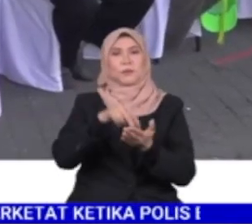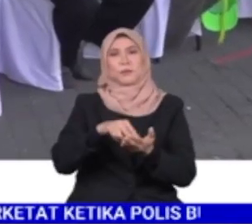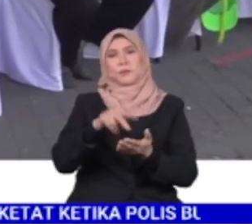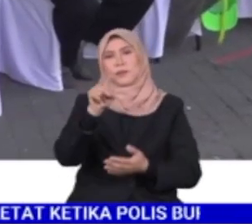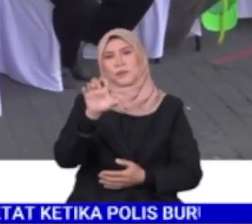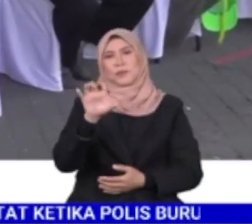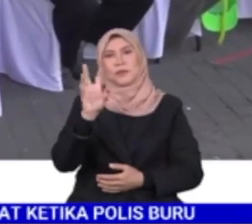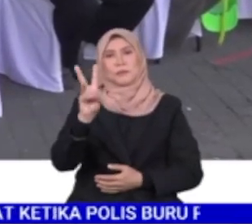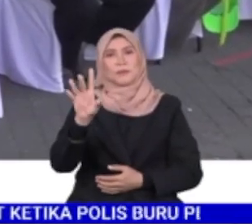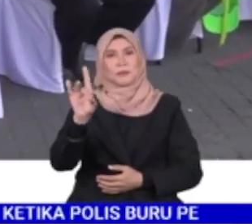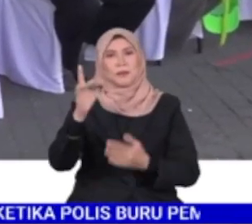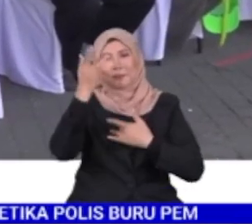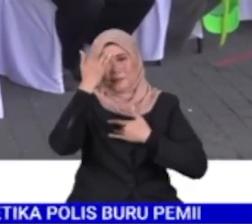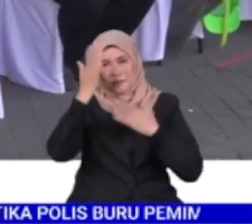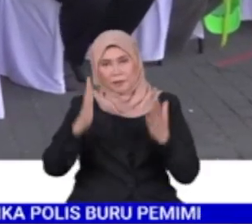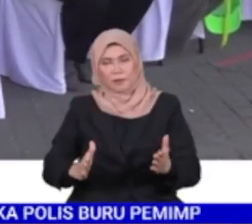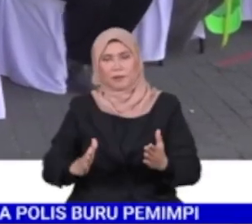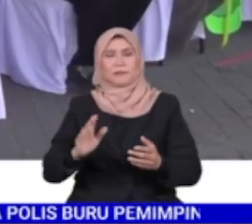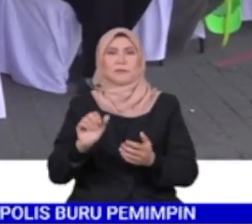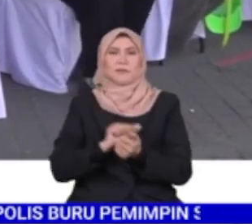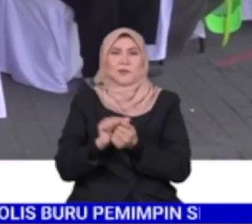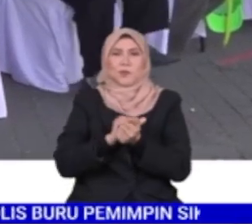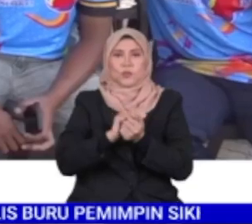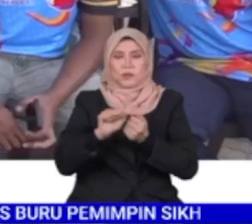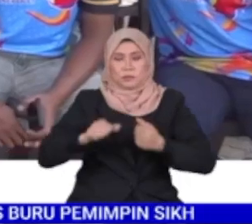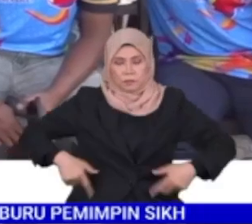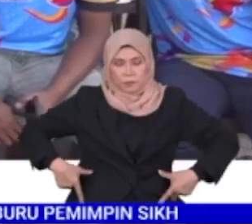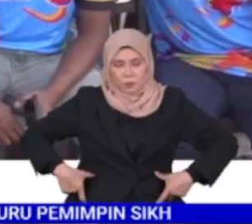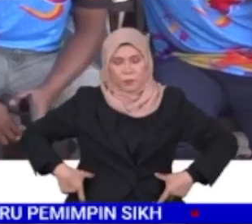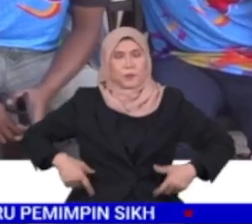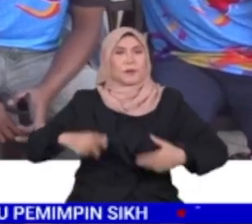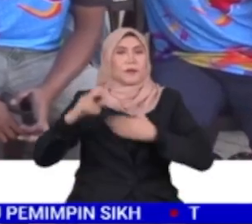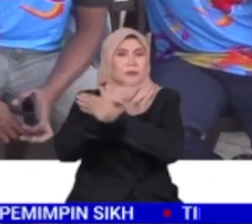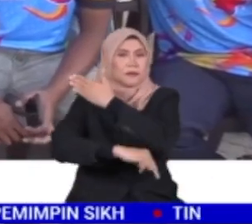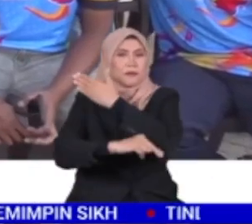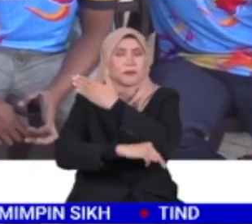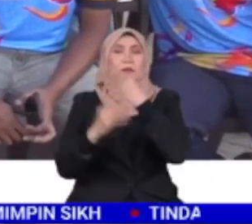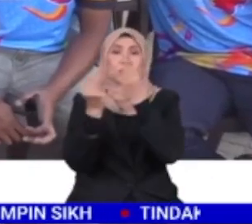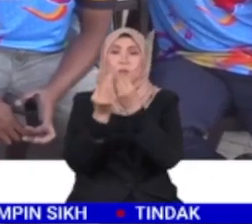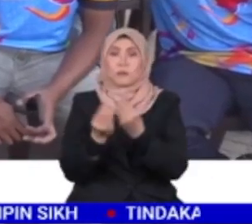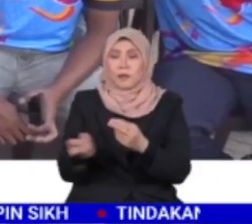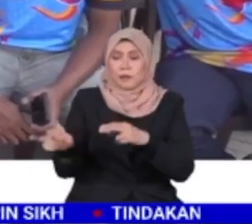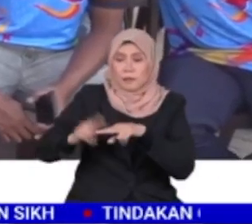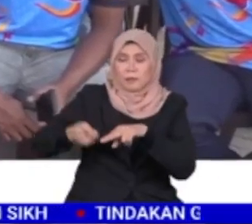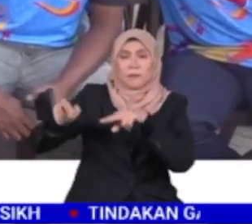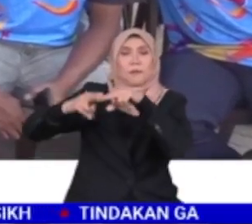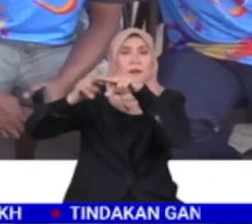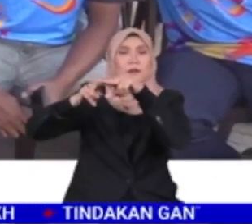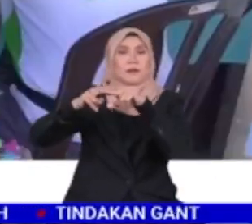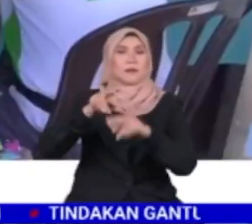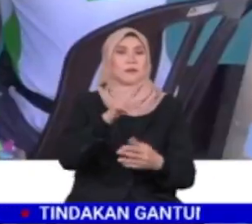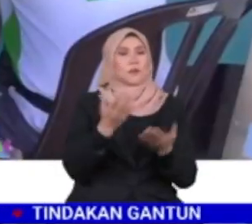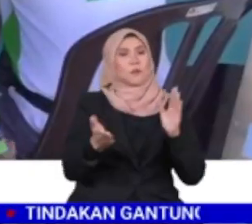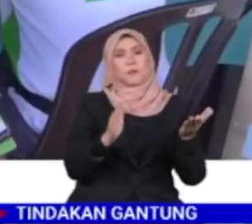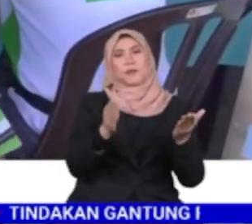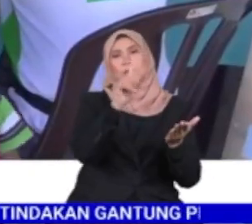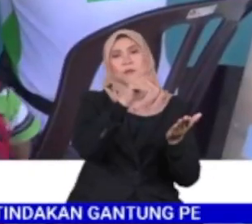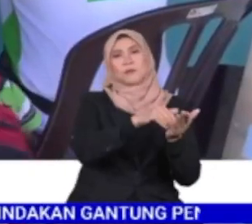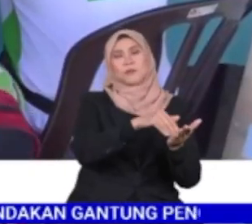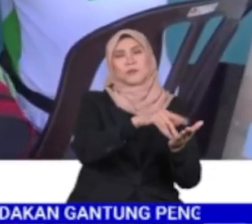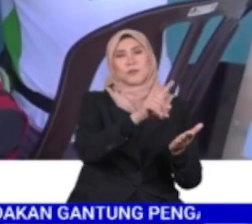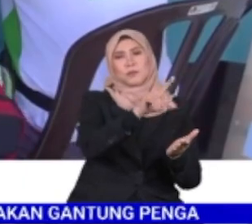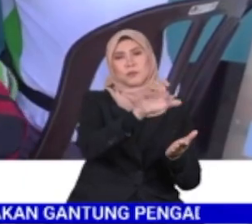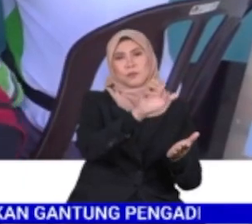21068 pesakit menjalani dari seluruh negeri jumlah pesakit bertambah berbanding 1810